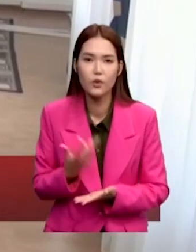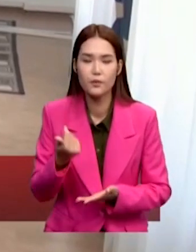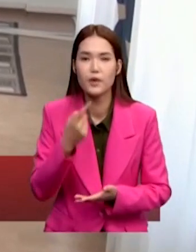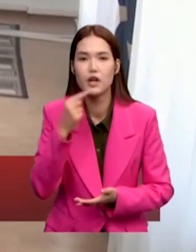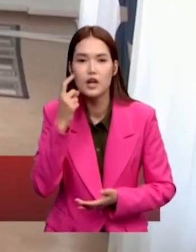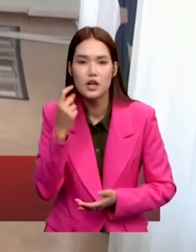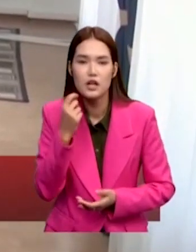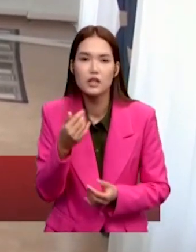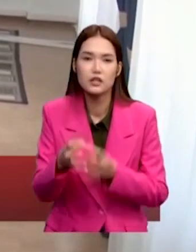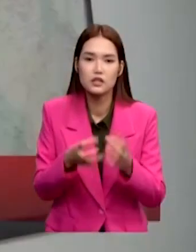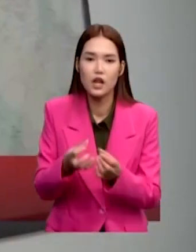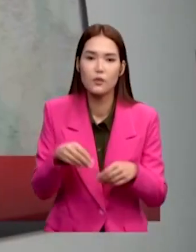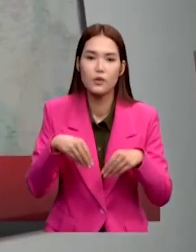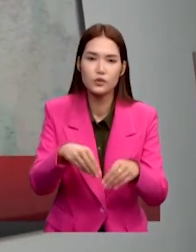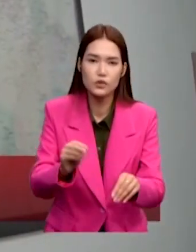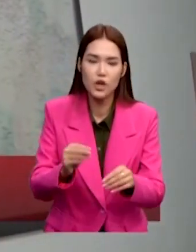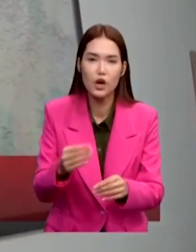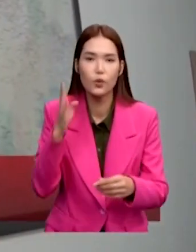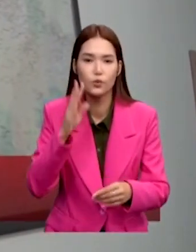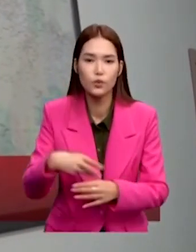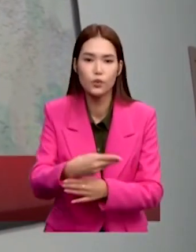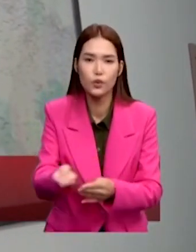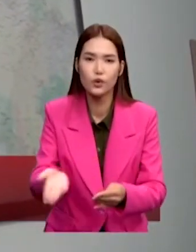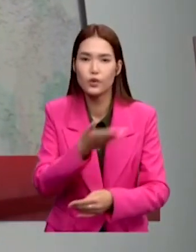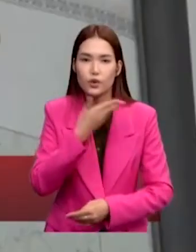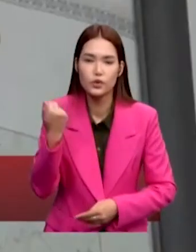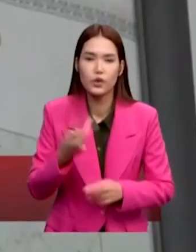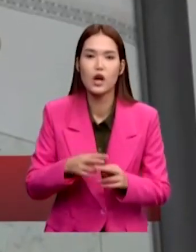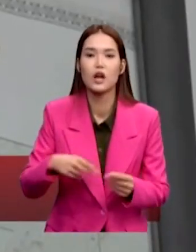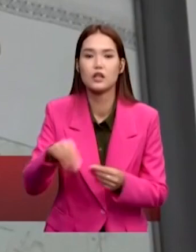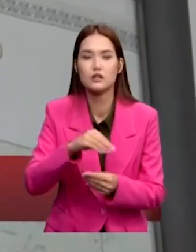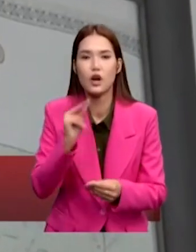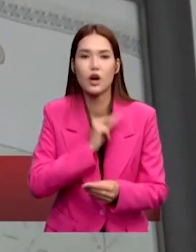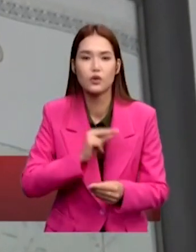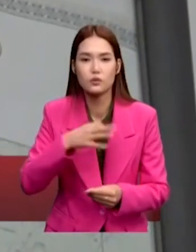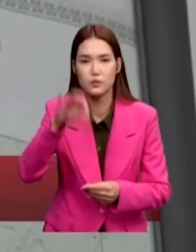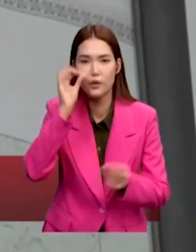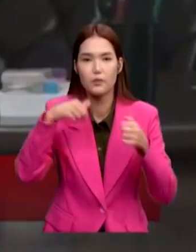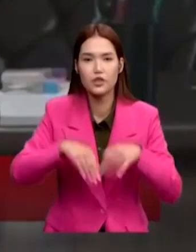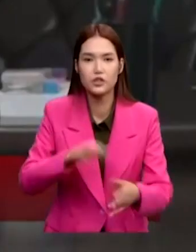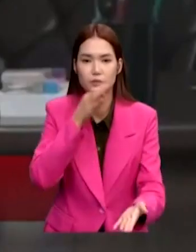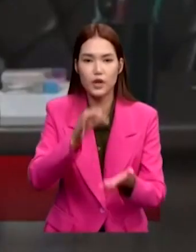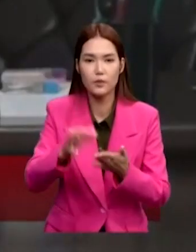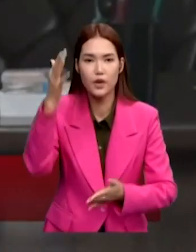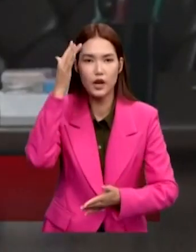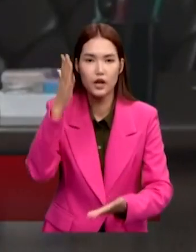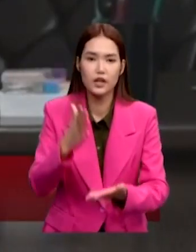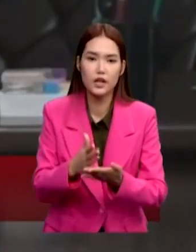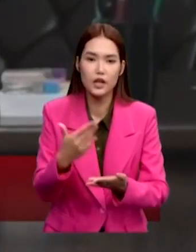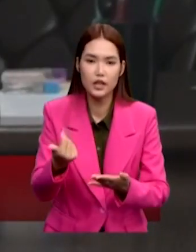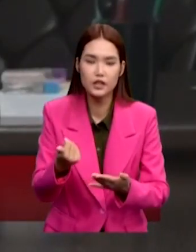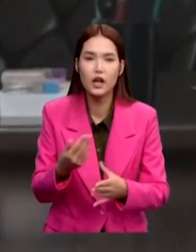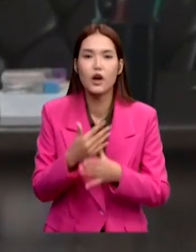тауындағы мұздықтардың ерімеуі себеп дейді. Енді шығын есептеуге бас қаладан келген комиссия шешім шығармақ. 3000